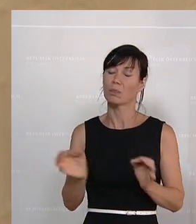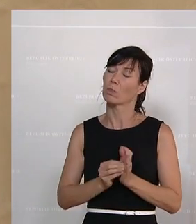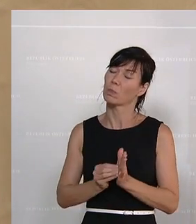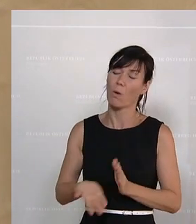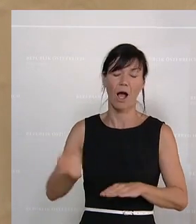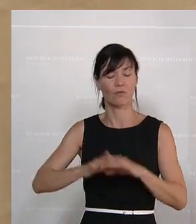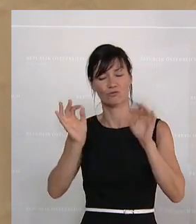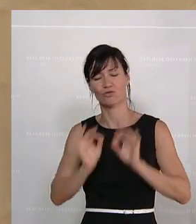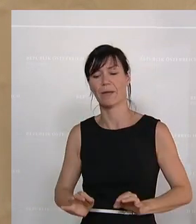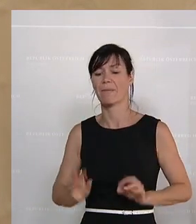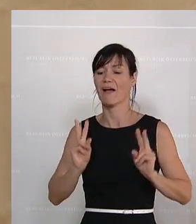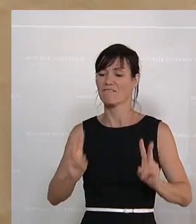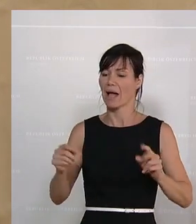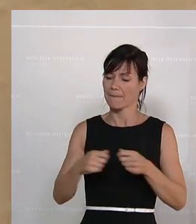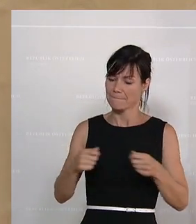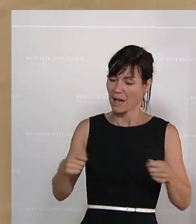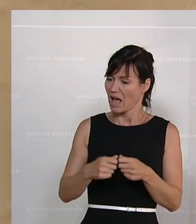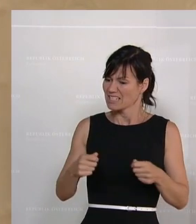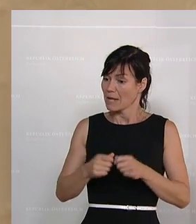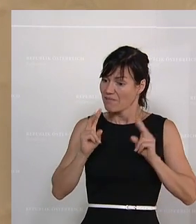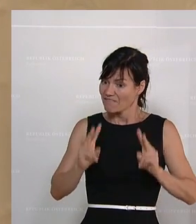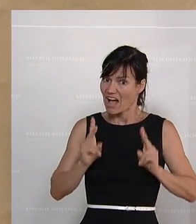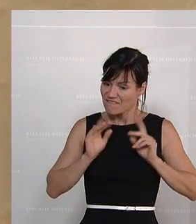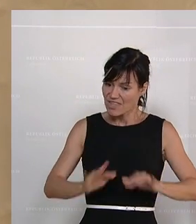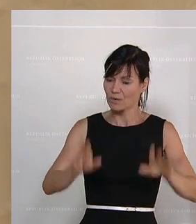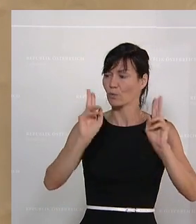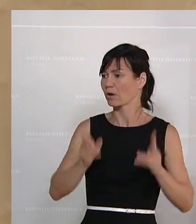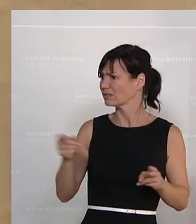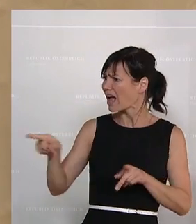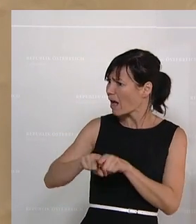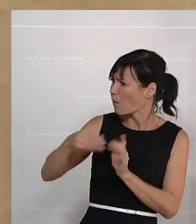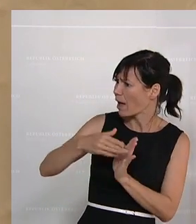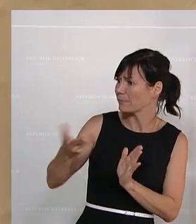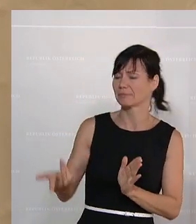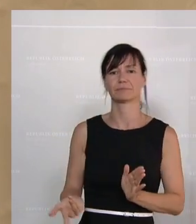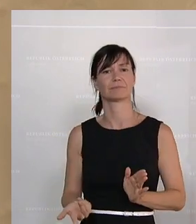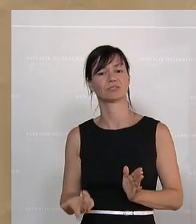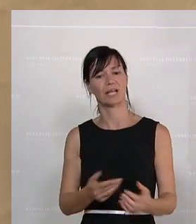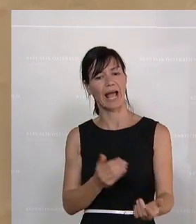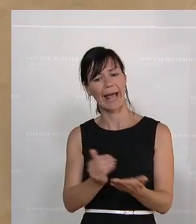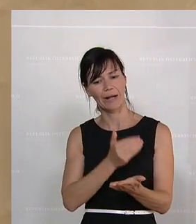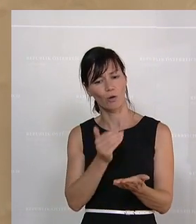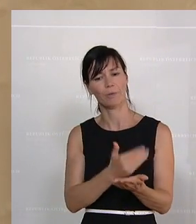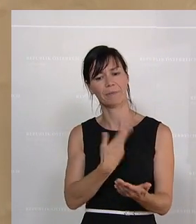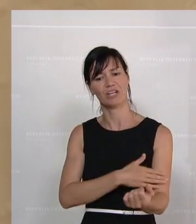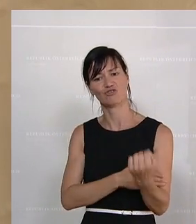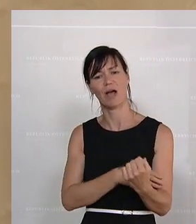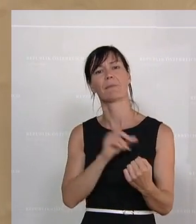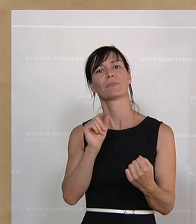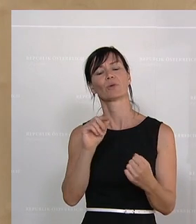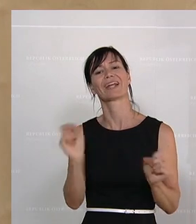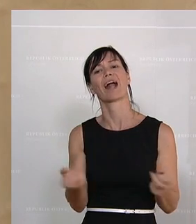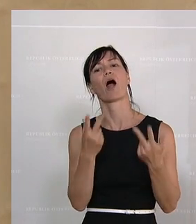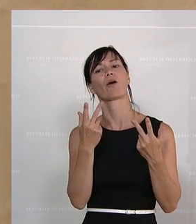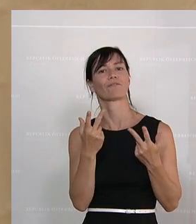wirklich wirken würden ab und das neben maßnahmen die wir getroffen haben nämlich zur stärkung der einkommen damit leid die kaufkraft erhalten bleibt